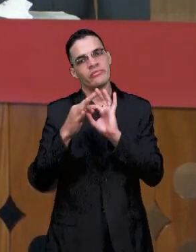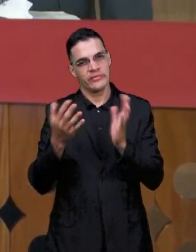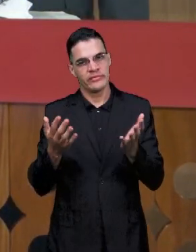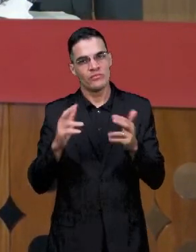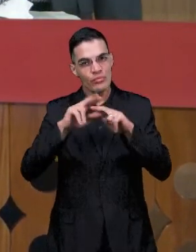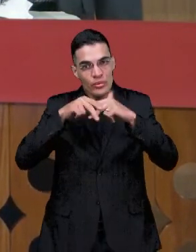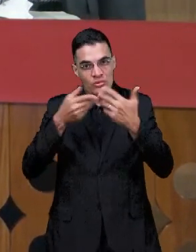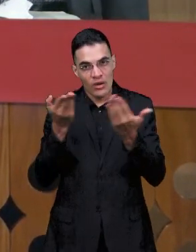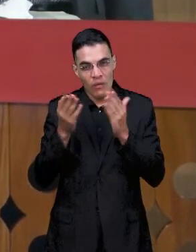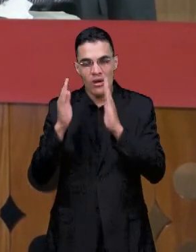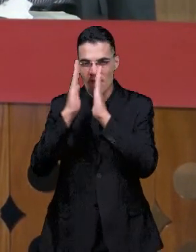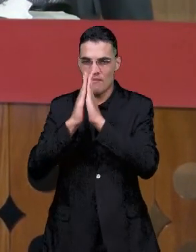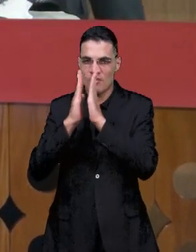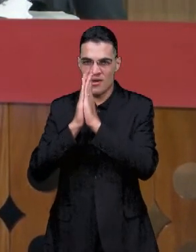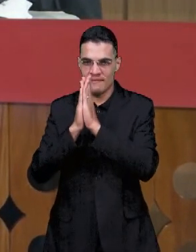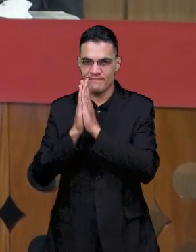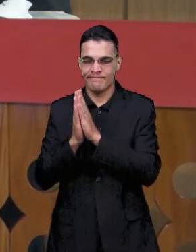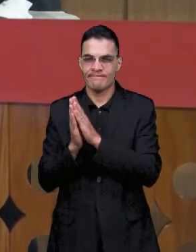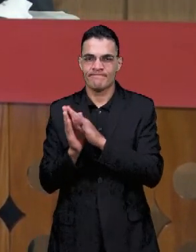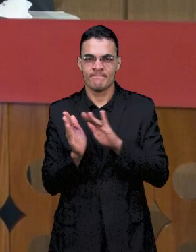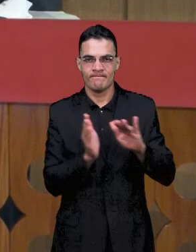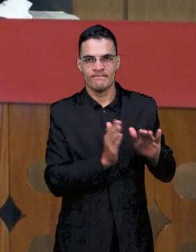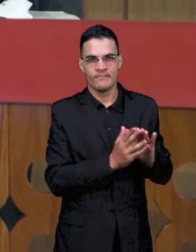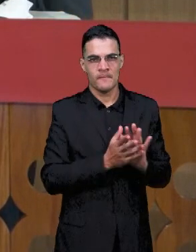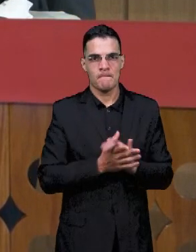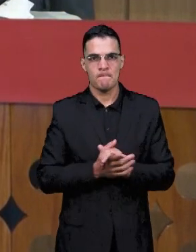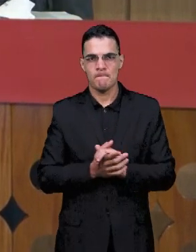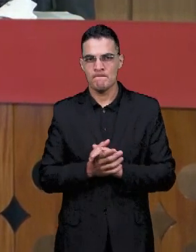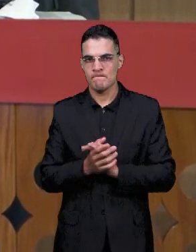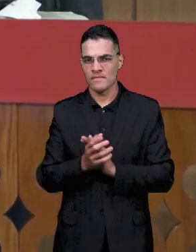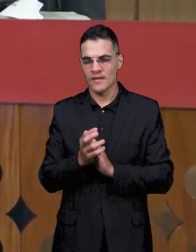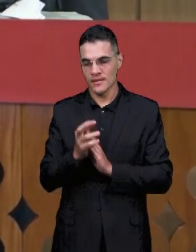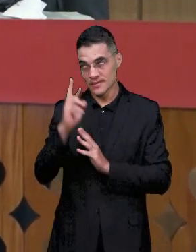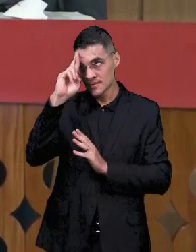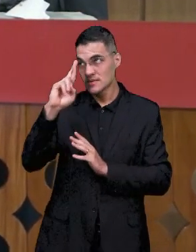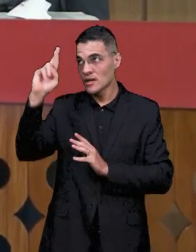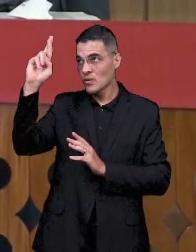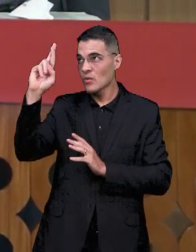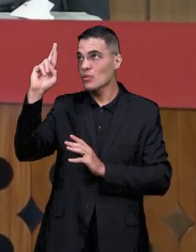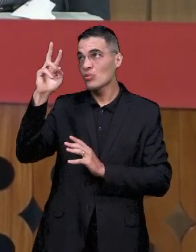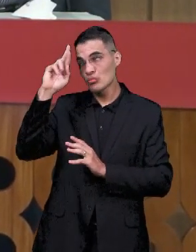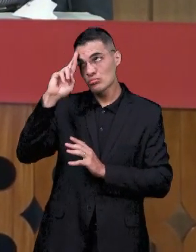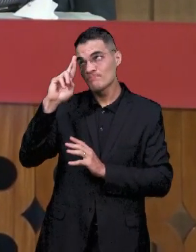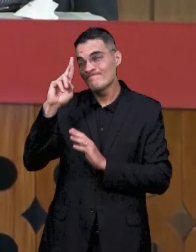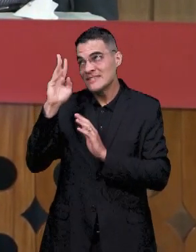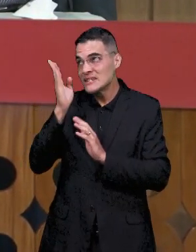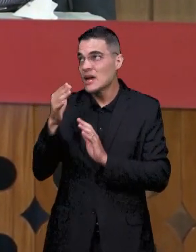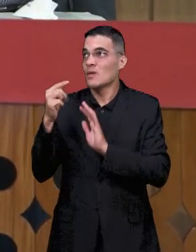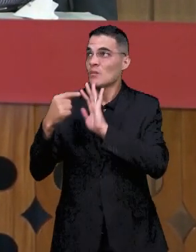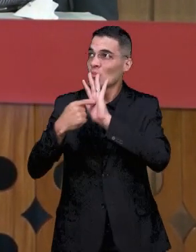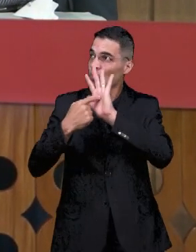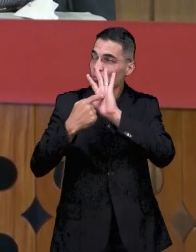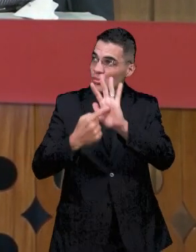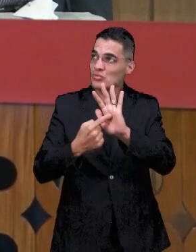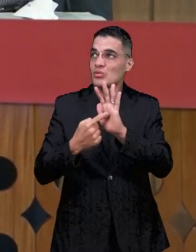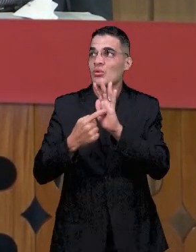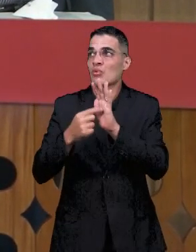сеет это, чтобы вы могли молиться. Господь, согласно тому, что Ты